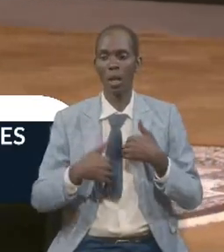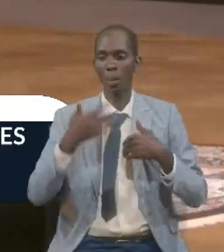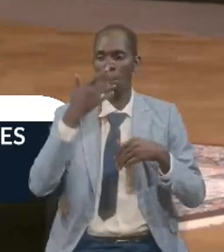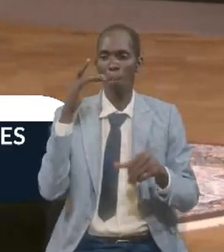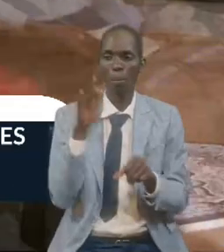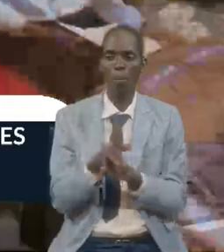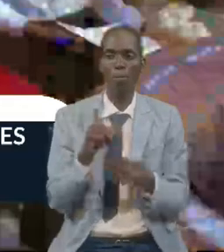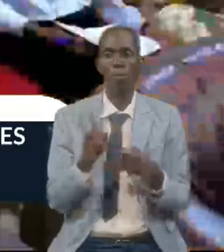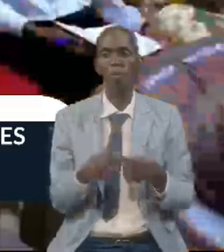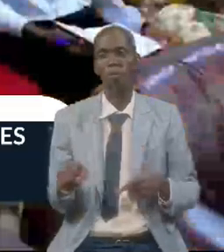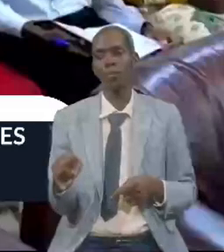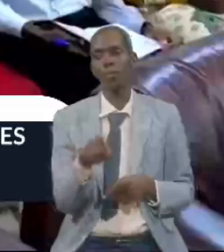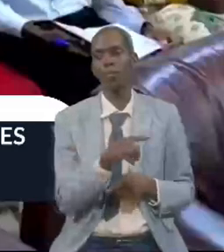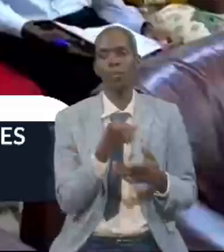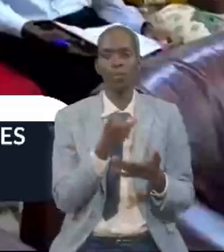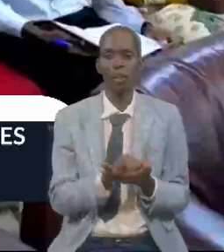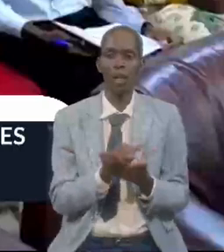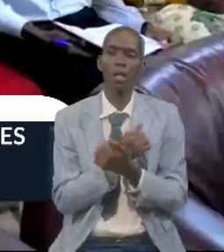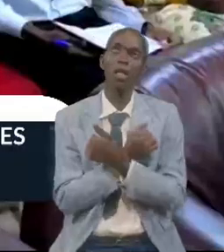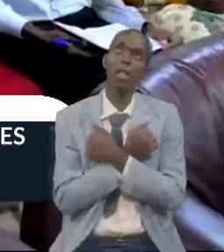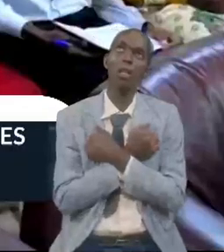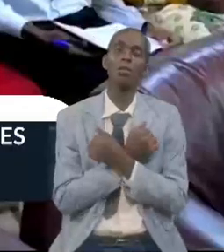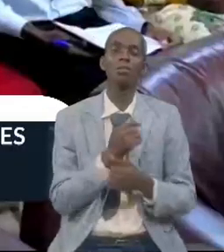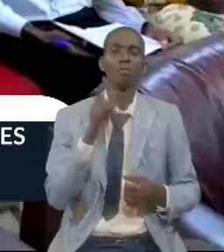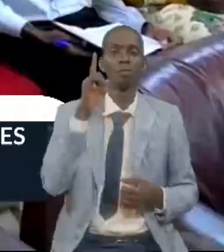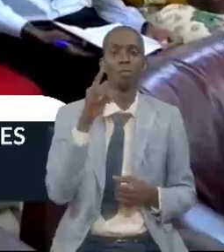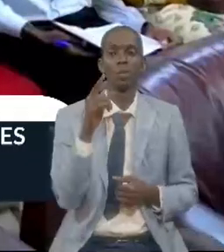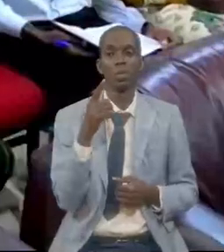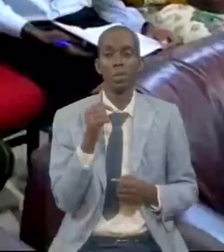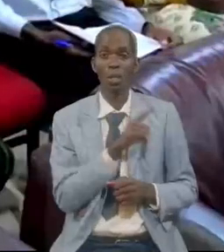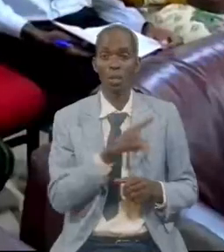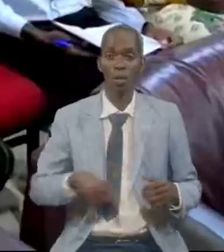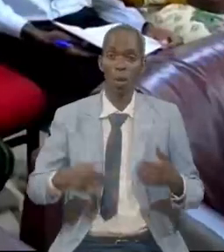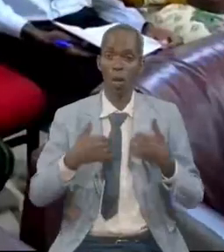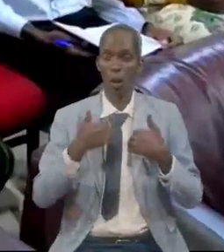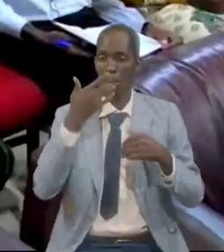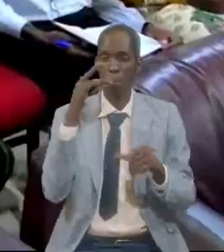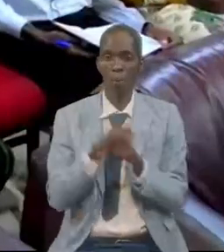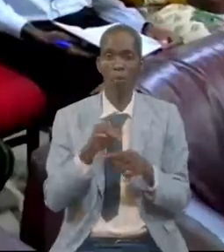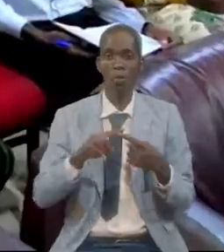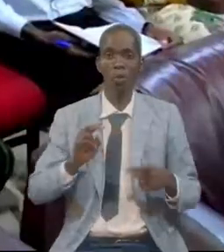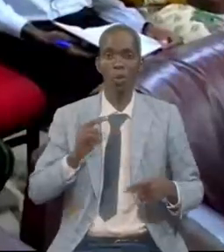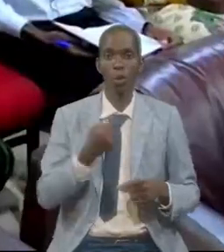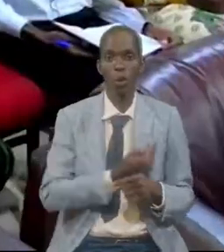ceux qui l'aiment. Le Seigneur